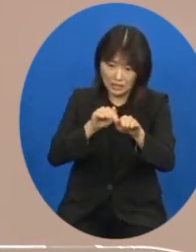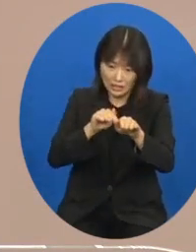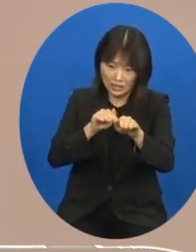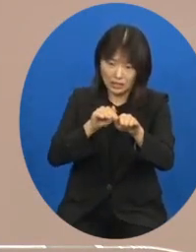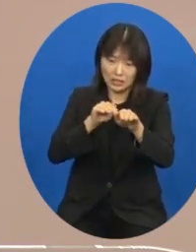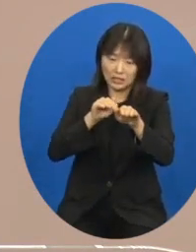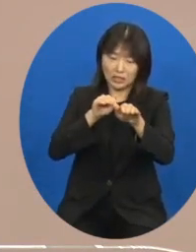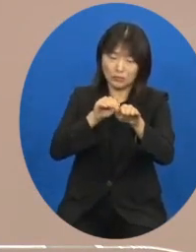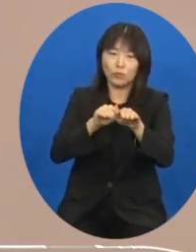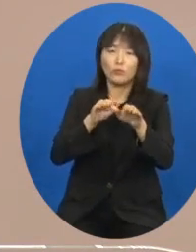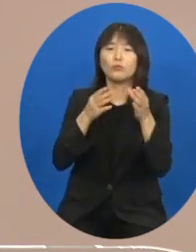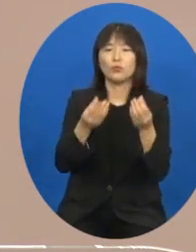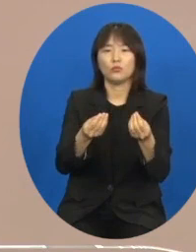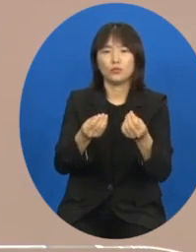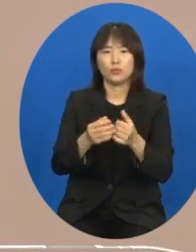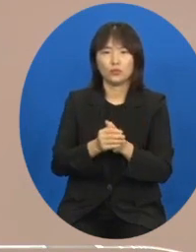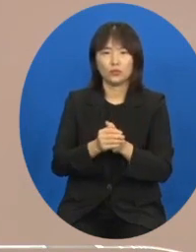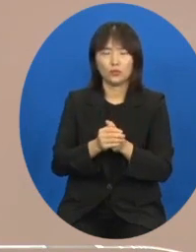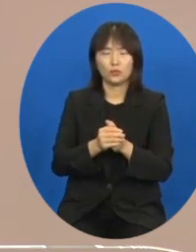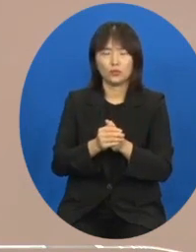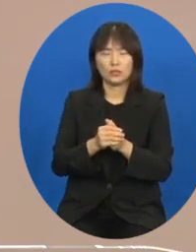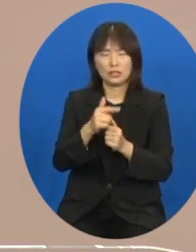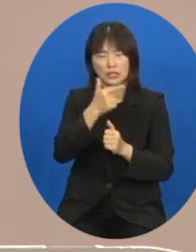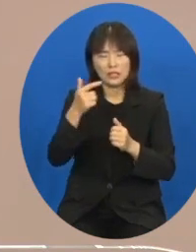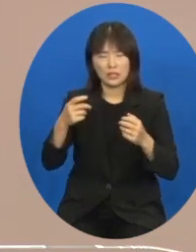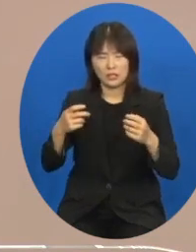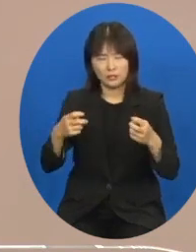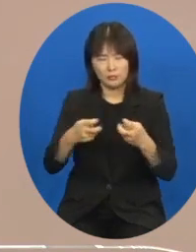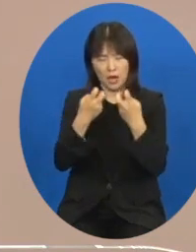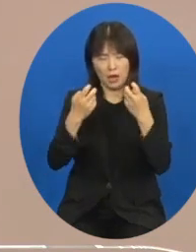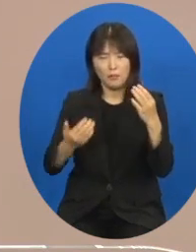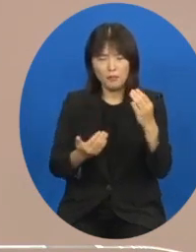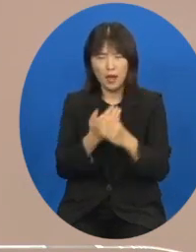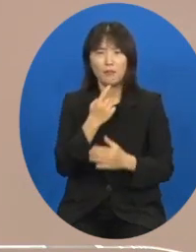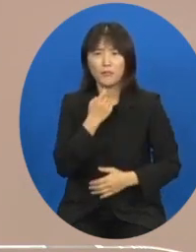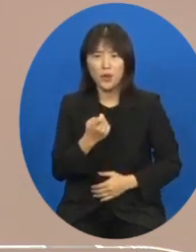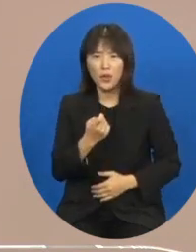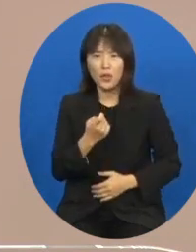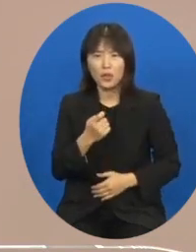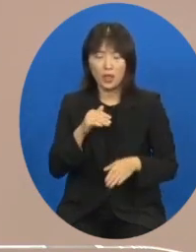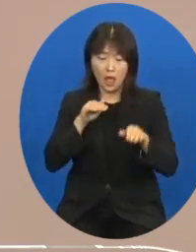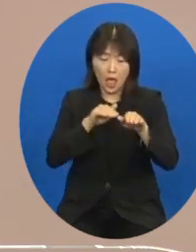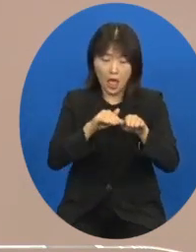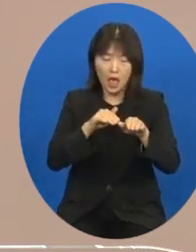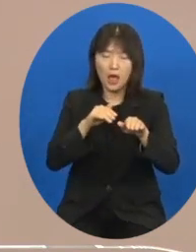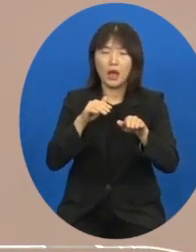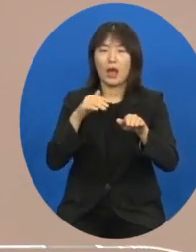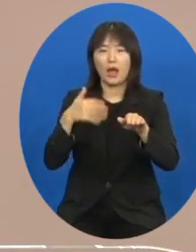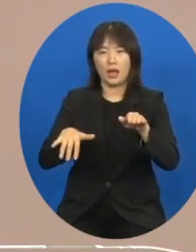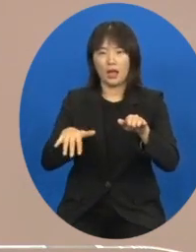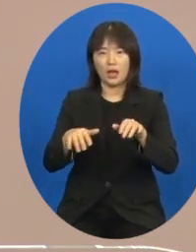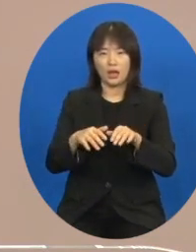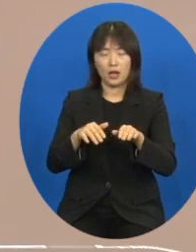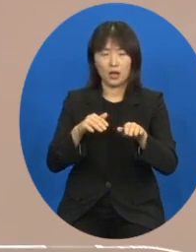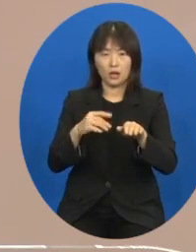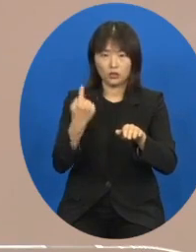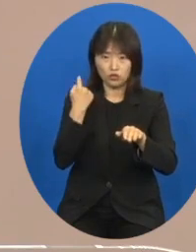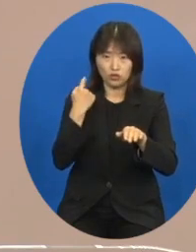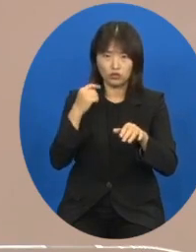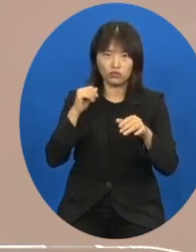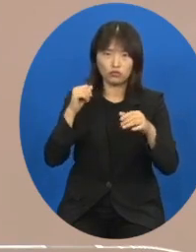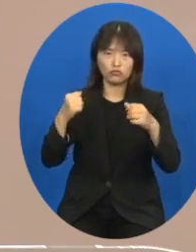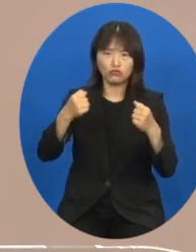정말 아슬아슬하게 큰 사고가 날 뻔했는데 사고가 나지를 않았습니다. 뒤에 운전하시는